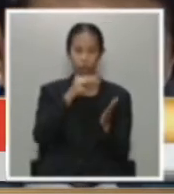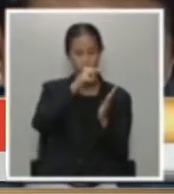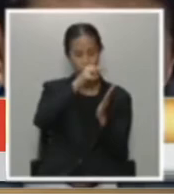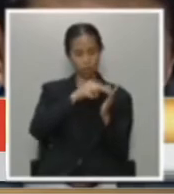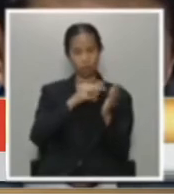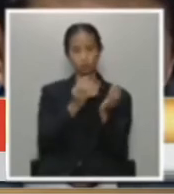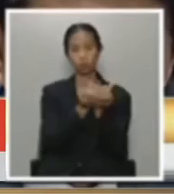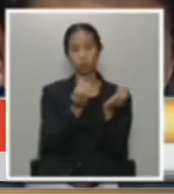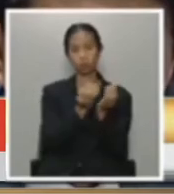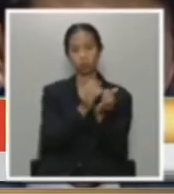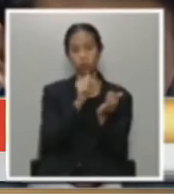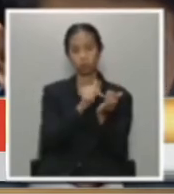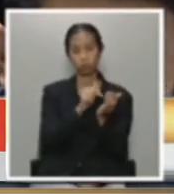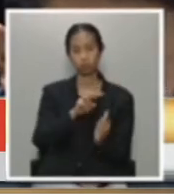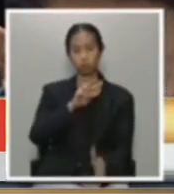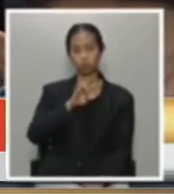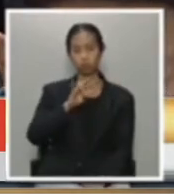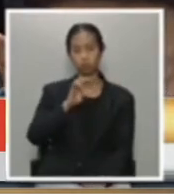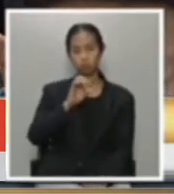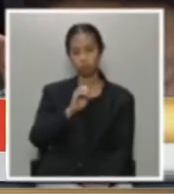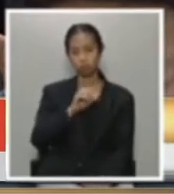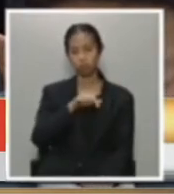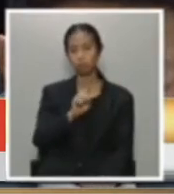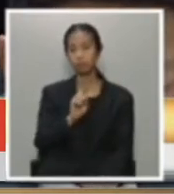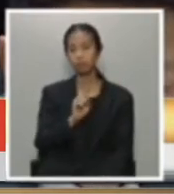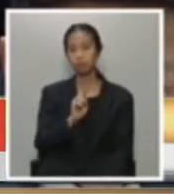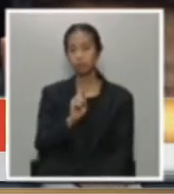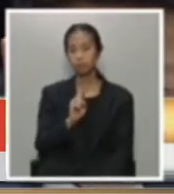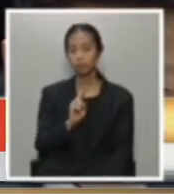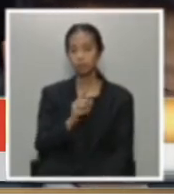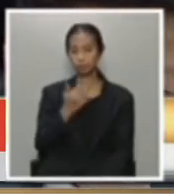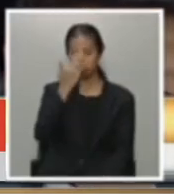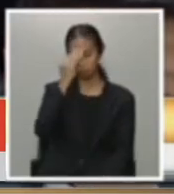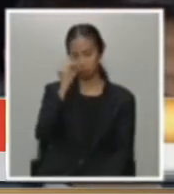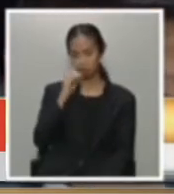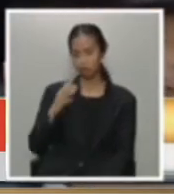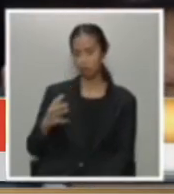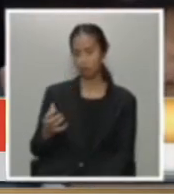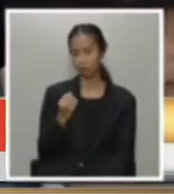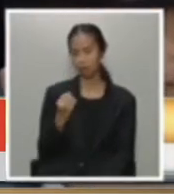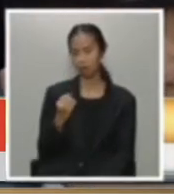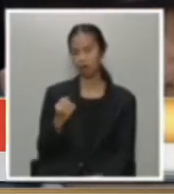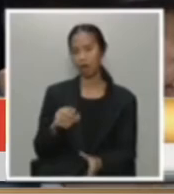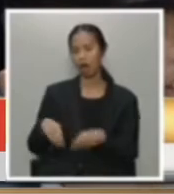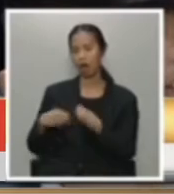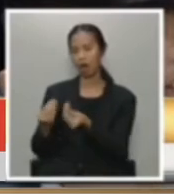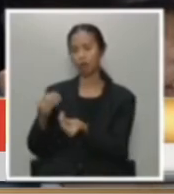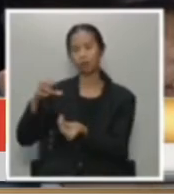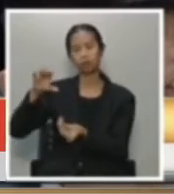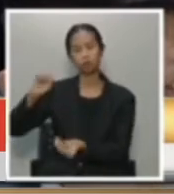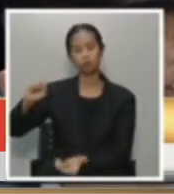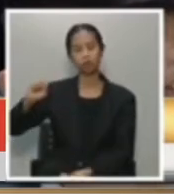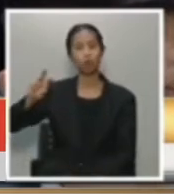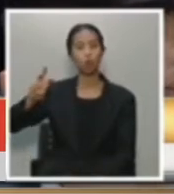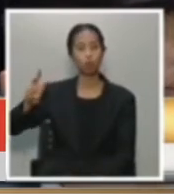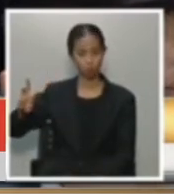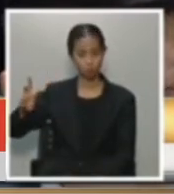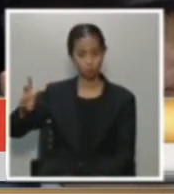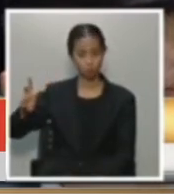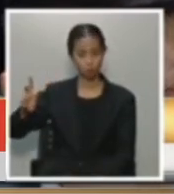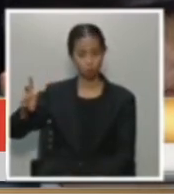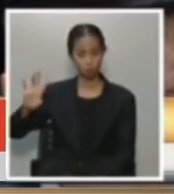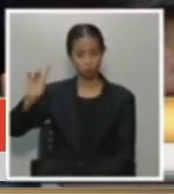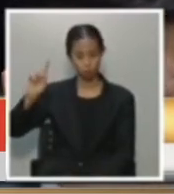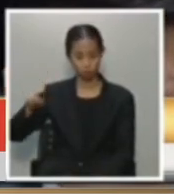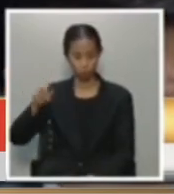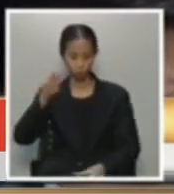าตรา270เนี่ยเขียนขึ้นมาเพื่อขยายอำนาจของสว.ให้กำกับรัฐบาลที่มาจ